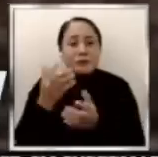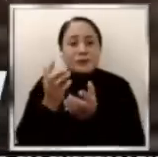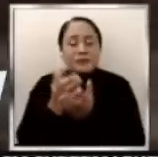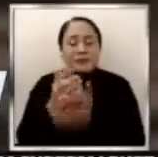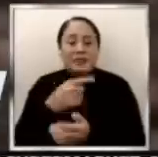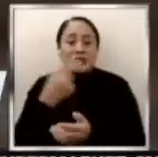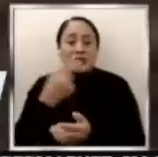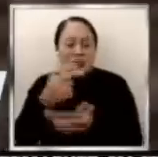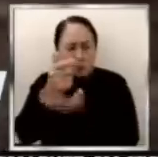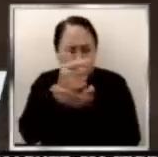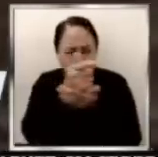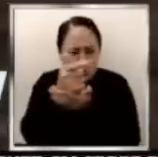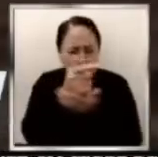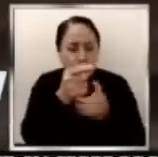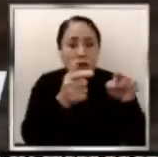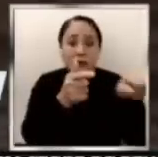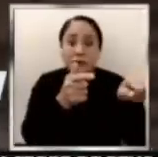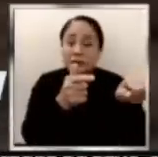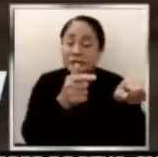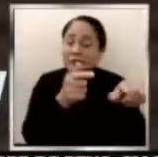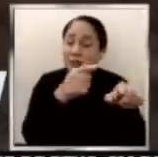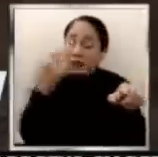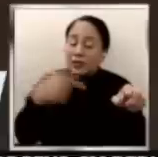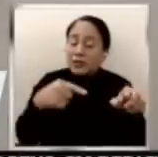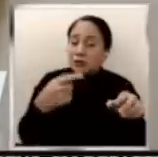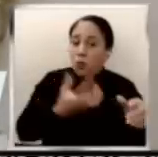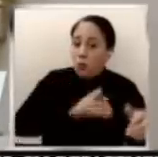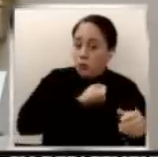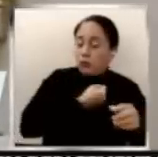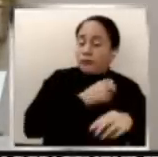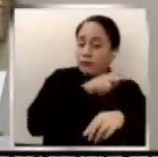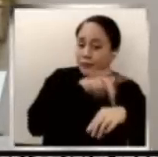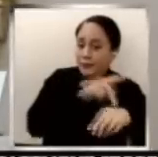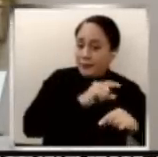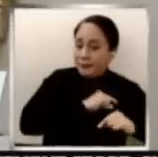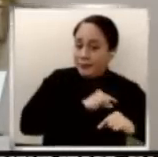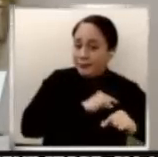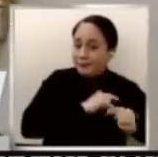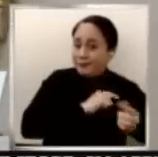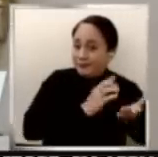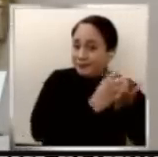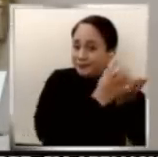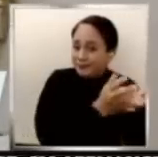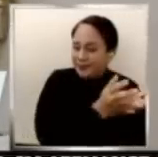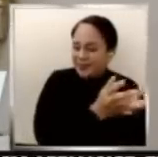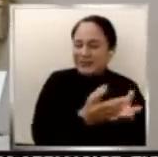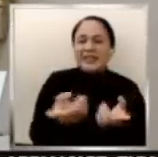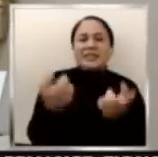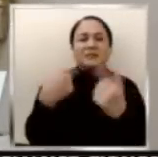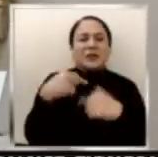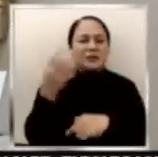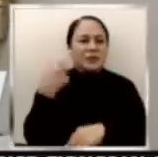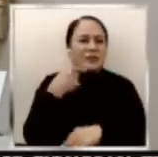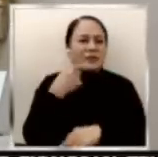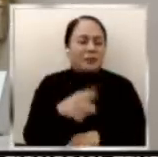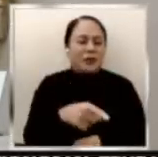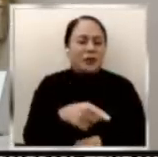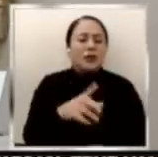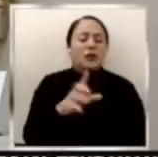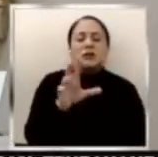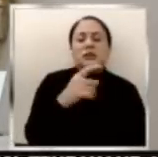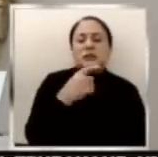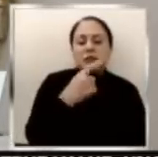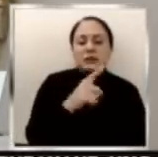ng China Coast Guard sa ating Philippine Coast Guard. I think they gave a reply along the lines saying that it was